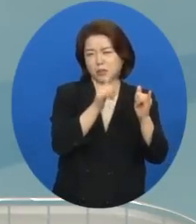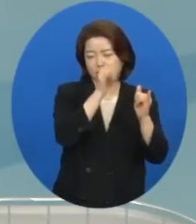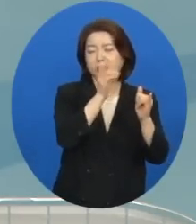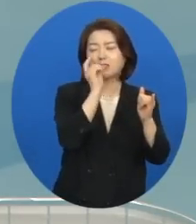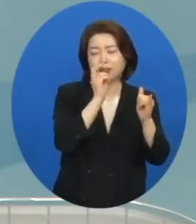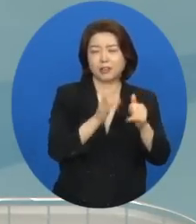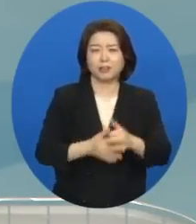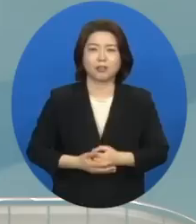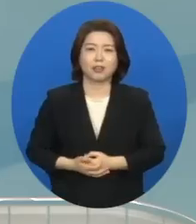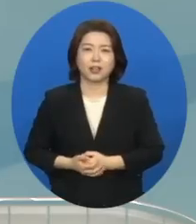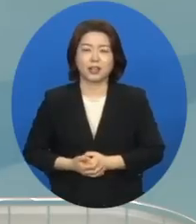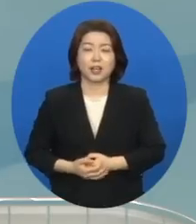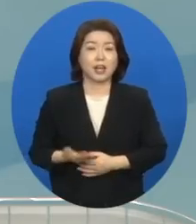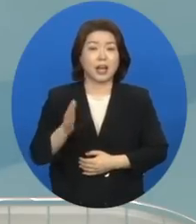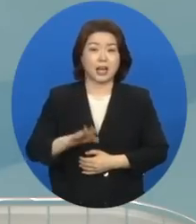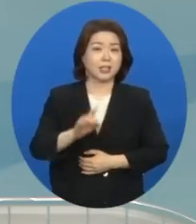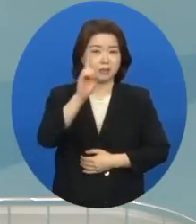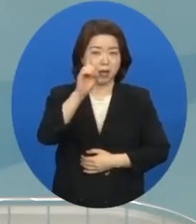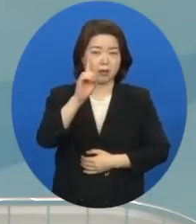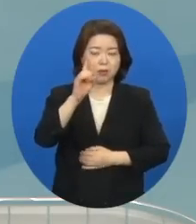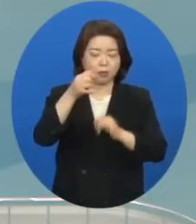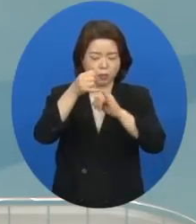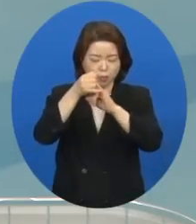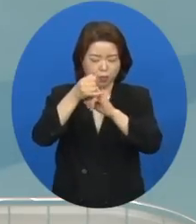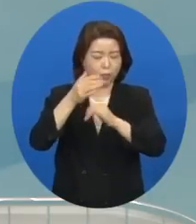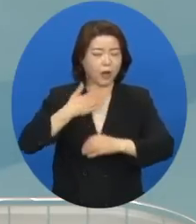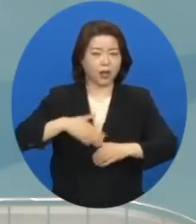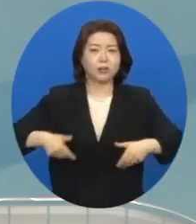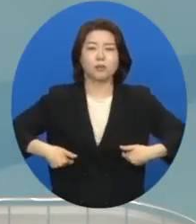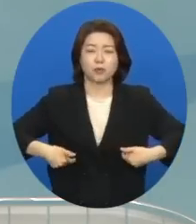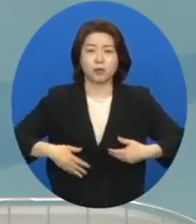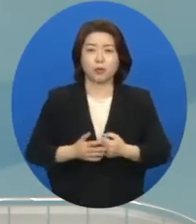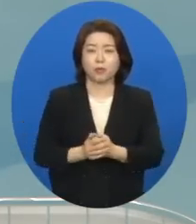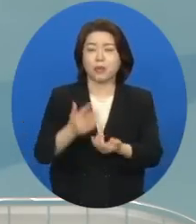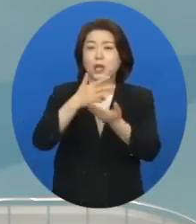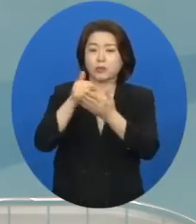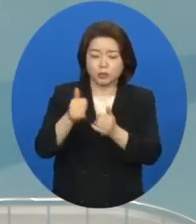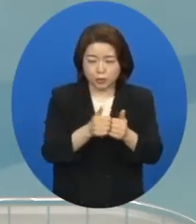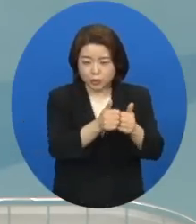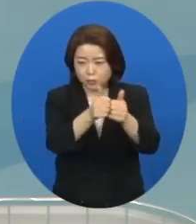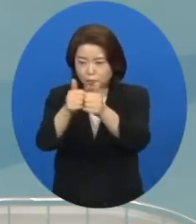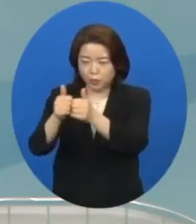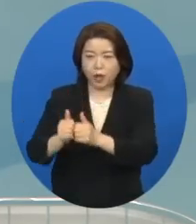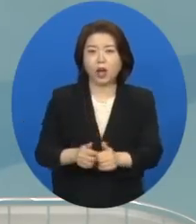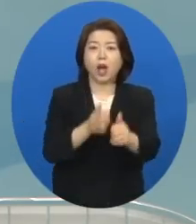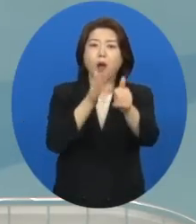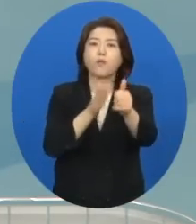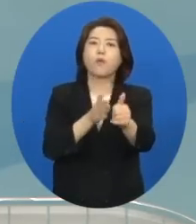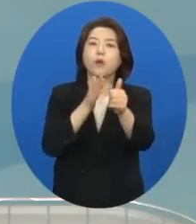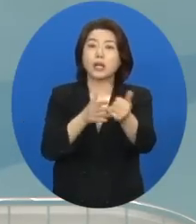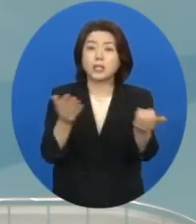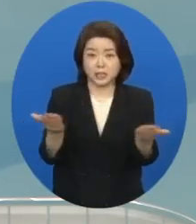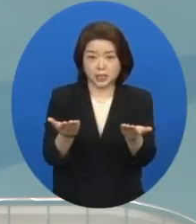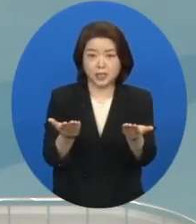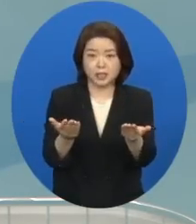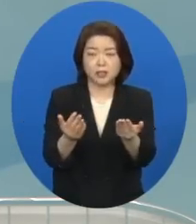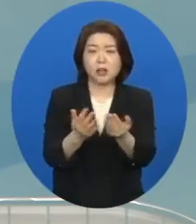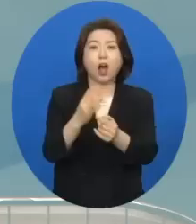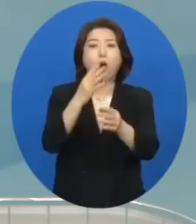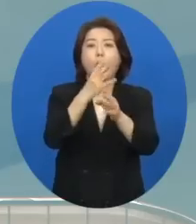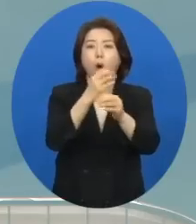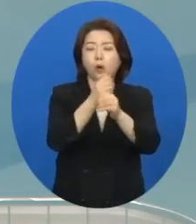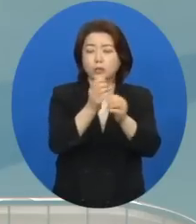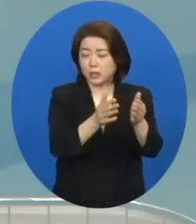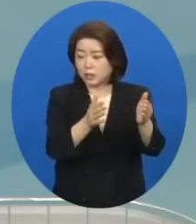거예요. 근데 한 가지는 아셔야 돼요. 이렇게 주님과 동행하자고 권하는 일이